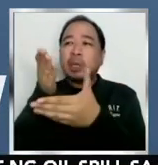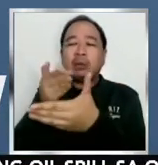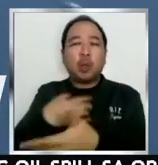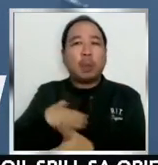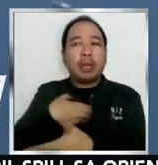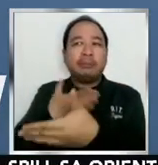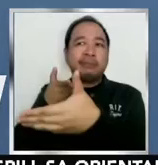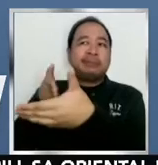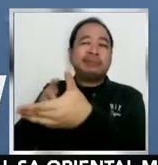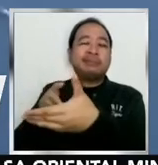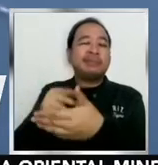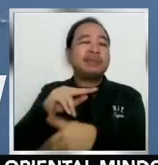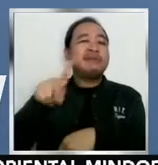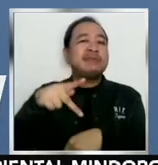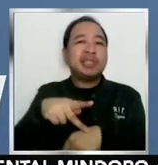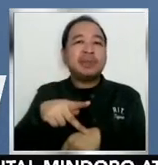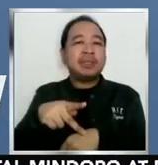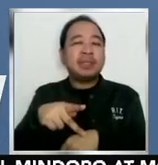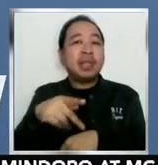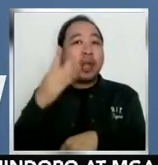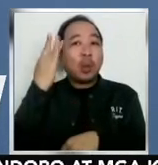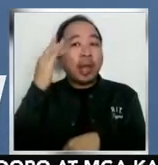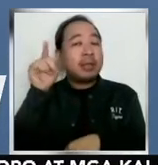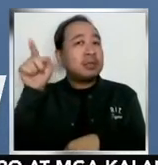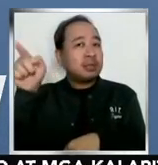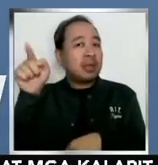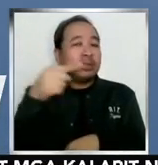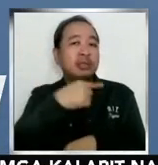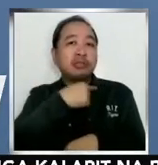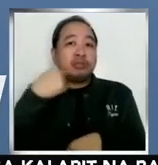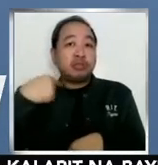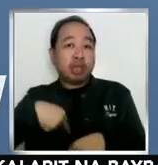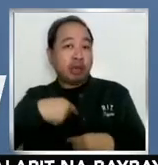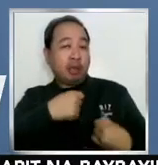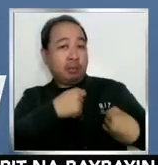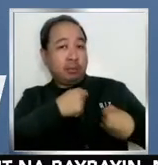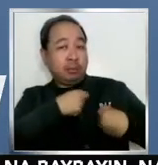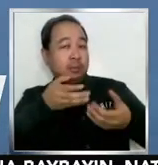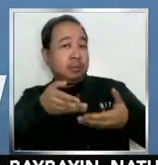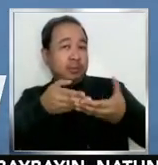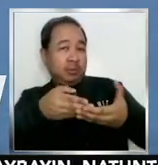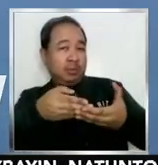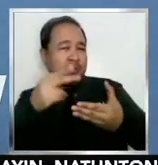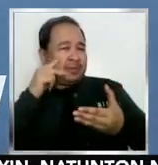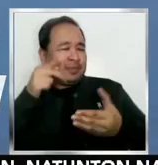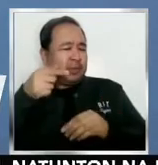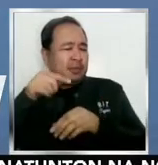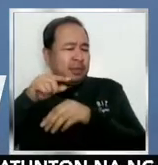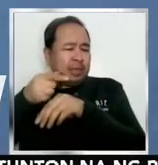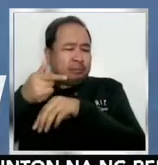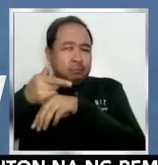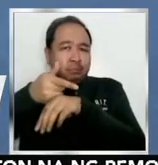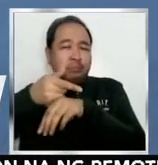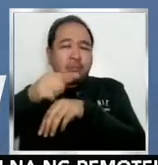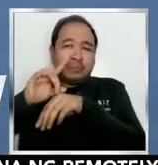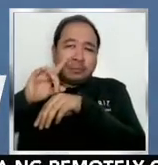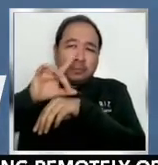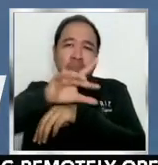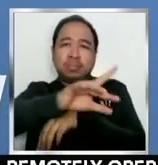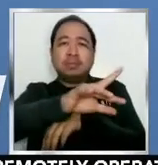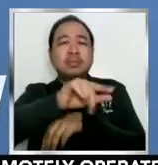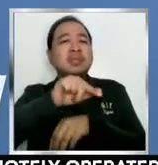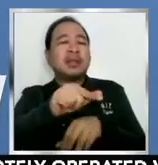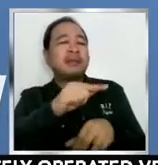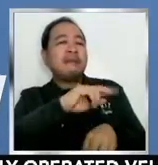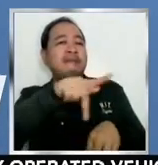kamakailan dahil sa panunutok ng laser ng China Coast Guard sa Philippine Coast Guard. Ang mga ganitong klaseng insidente sa